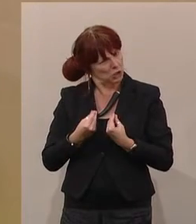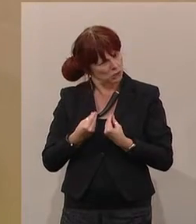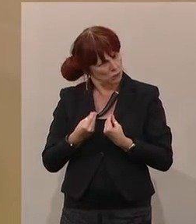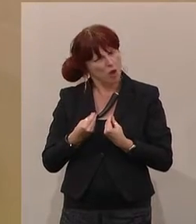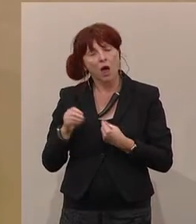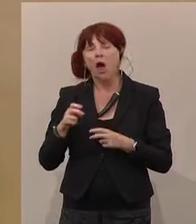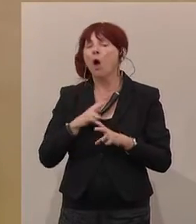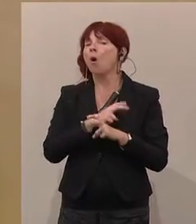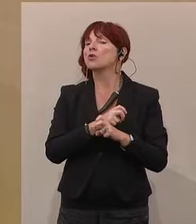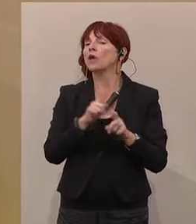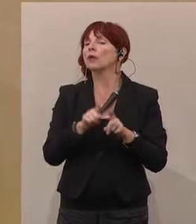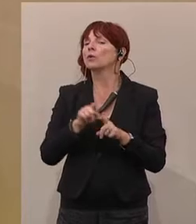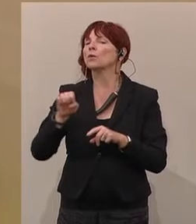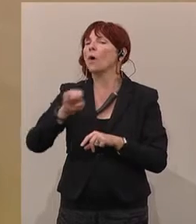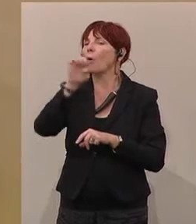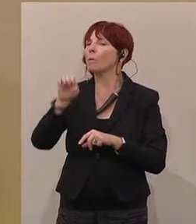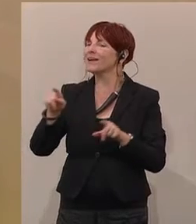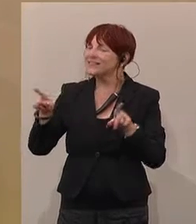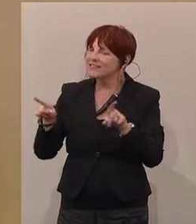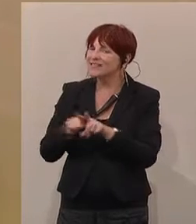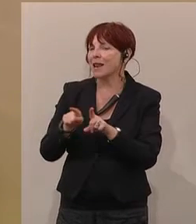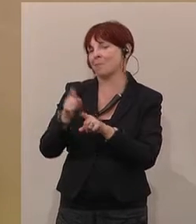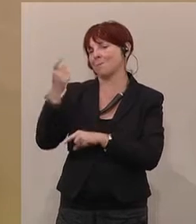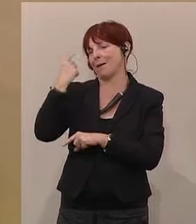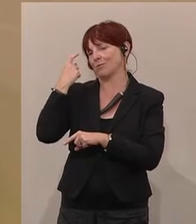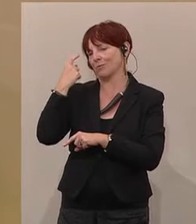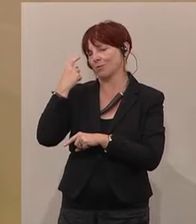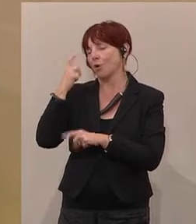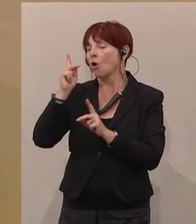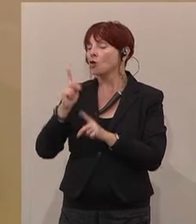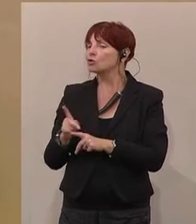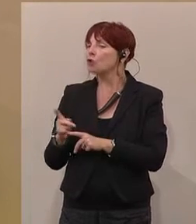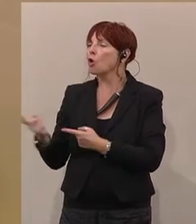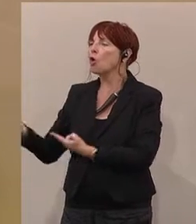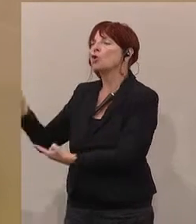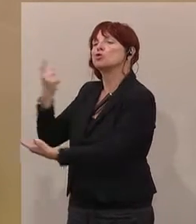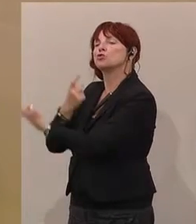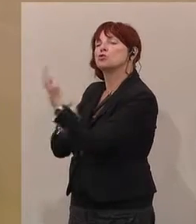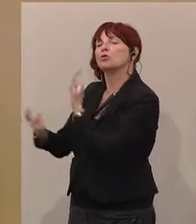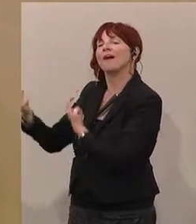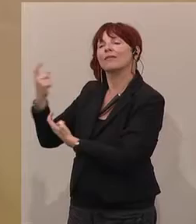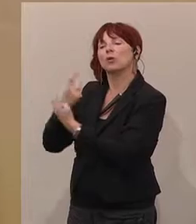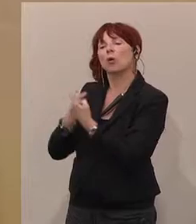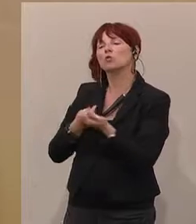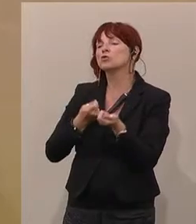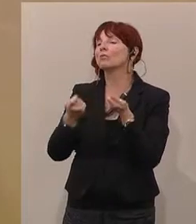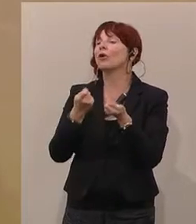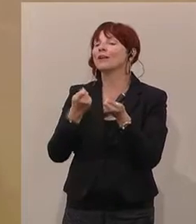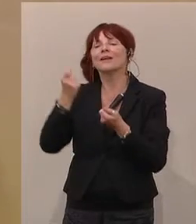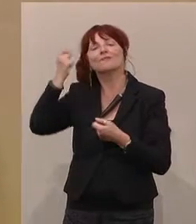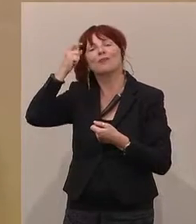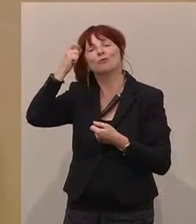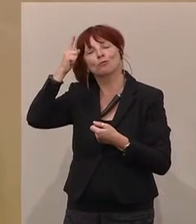Europa geworden ist. Nämlich eine vernünftige Zuwanderungspolitik, eine vernünftige Asylpolitik, eine Asylpolitik